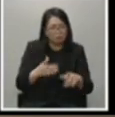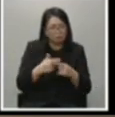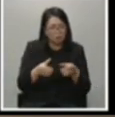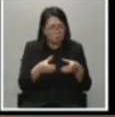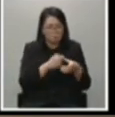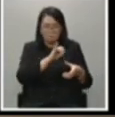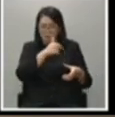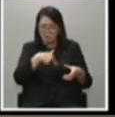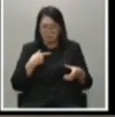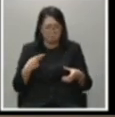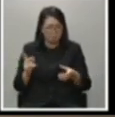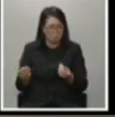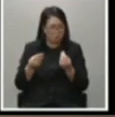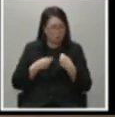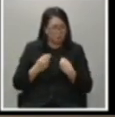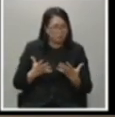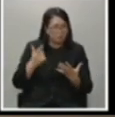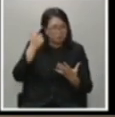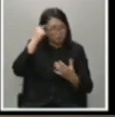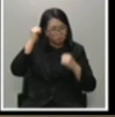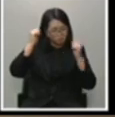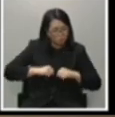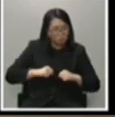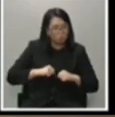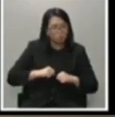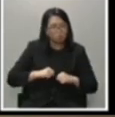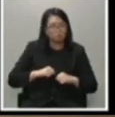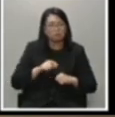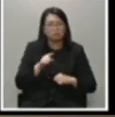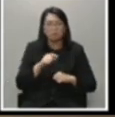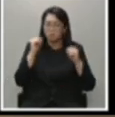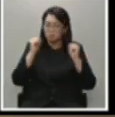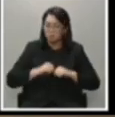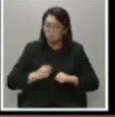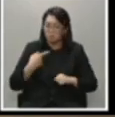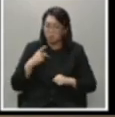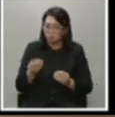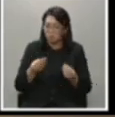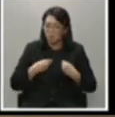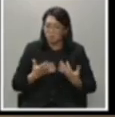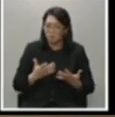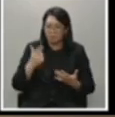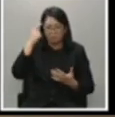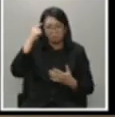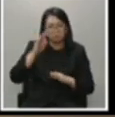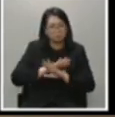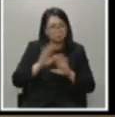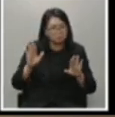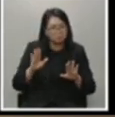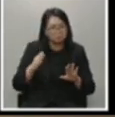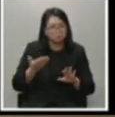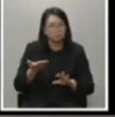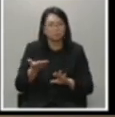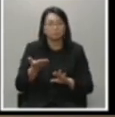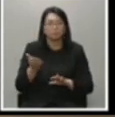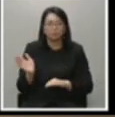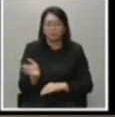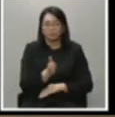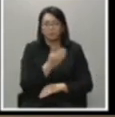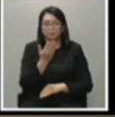วกไม่ได้ประโยชน์เหมือนการทำความตกลง CPTPP ดิฉันขอสไลด์ที่2